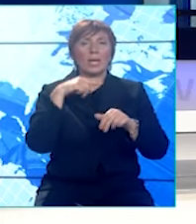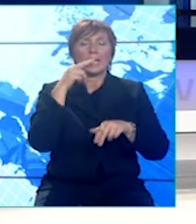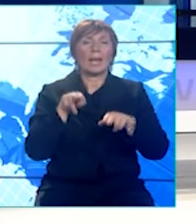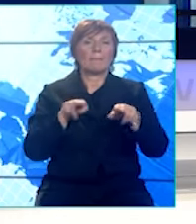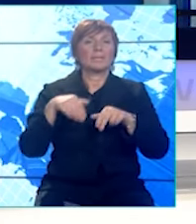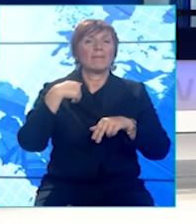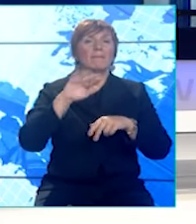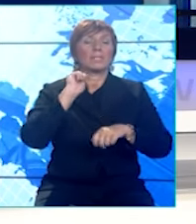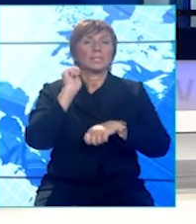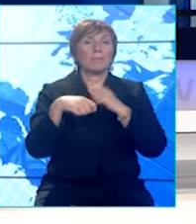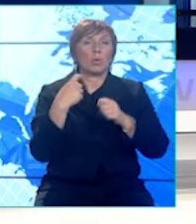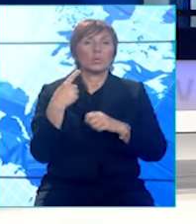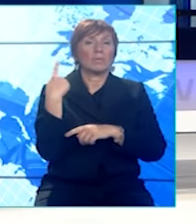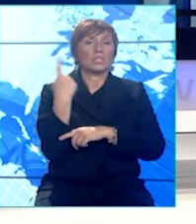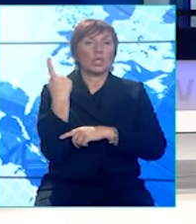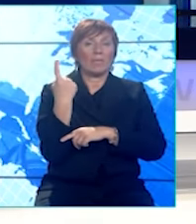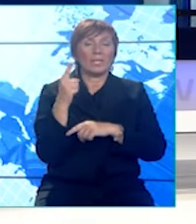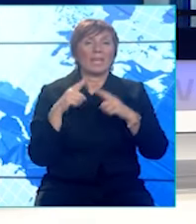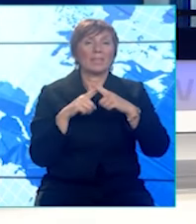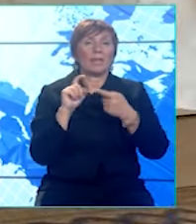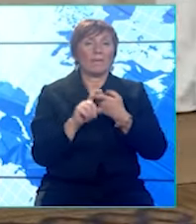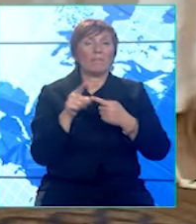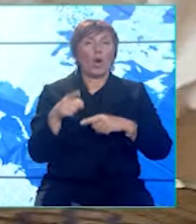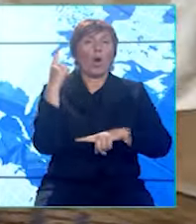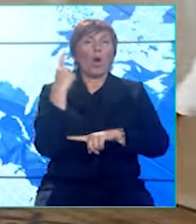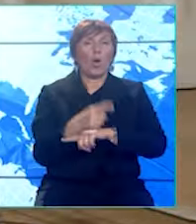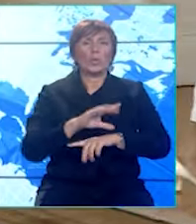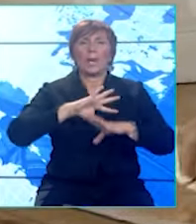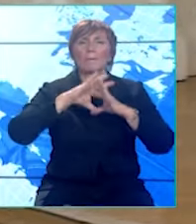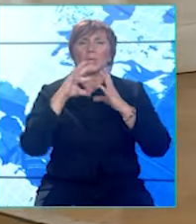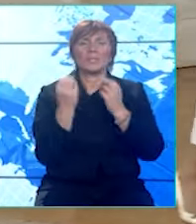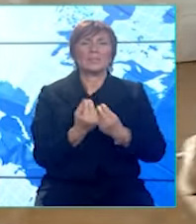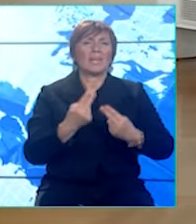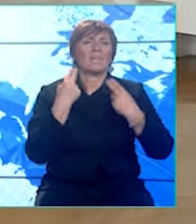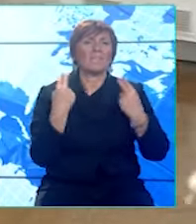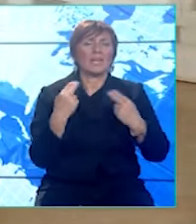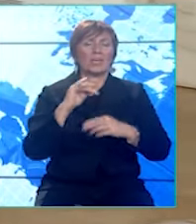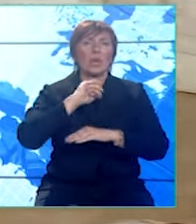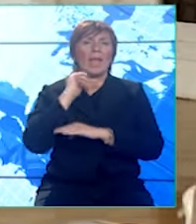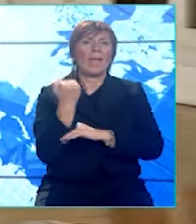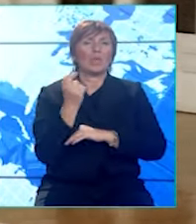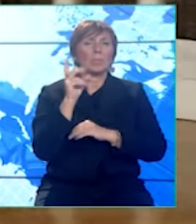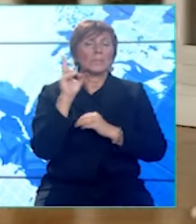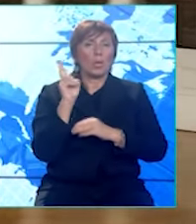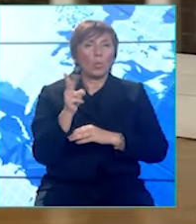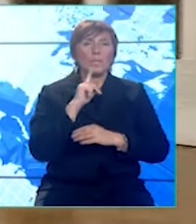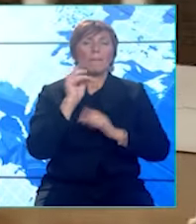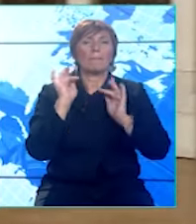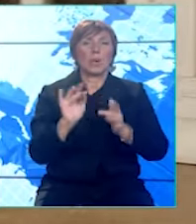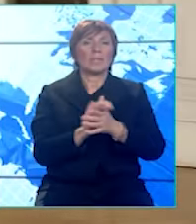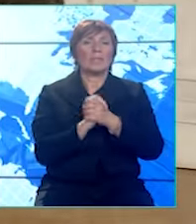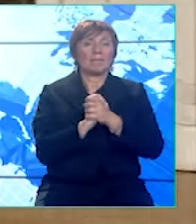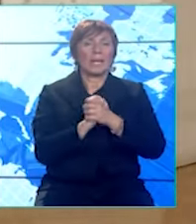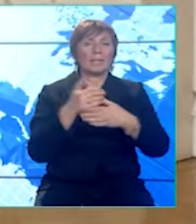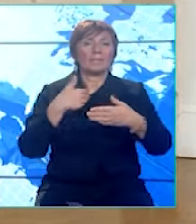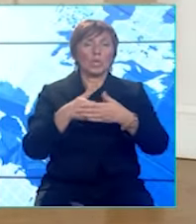ministrica vanjskih poslova Slovenije Tanja Fajon. Odluka je protiv svih temeljnih vrijednosti Evropske unije i protiv prijateljskih